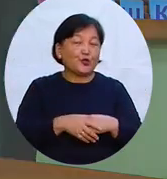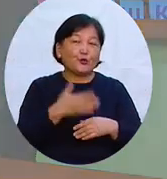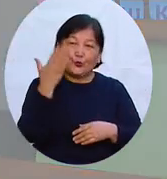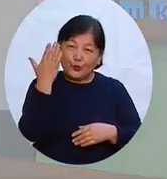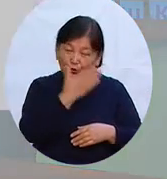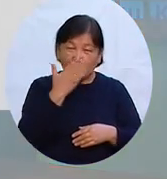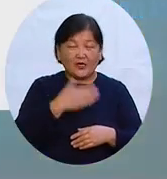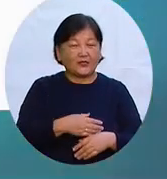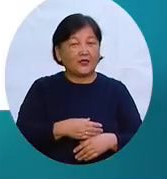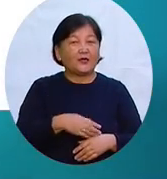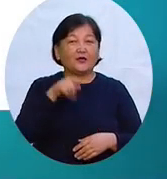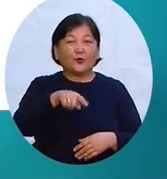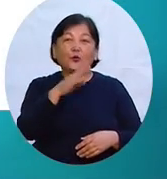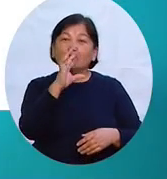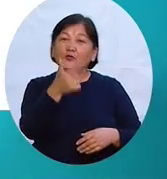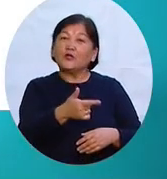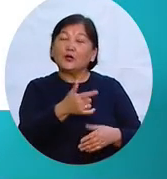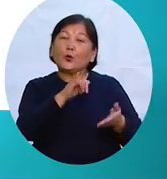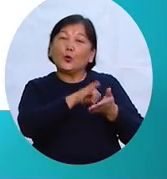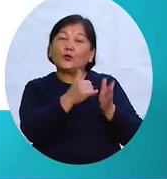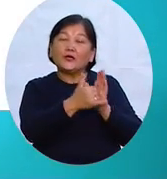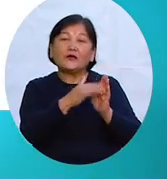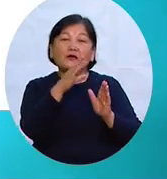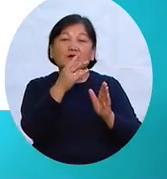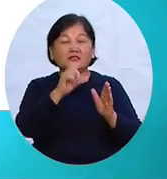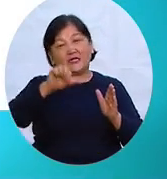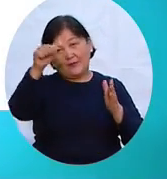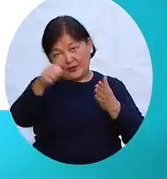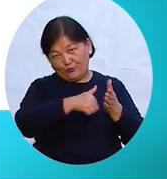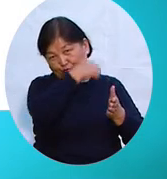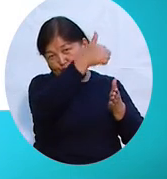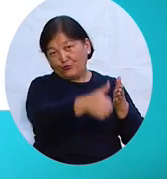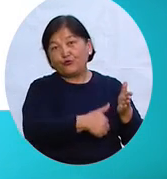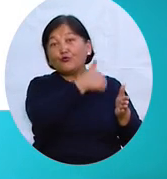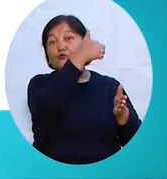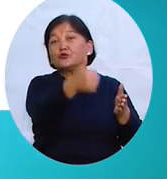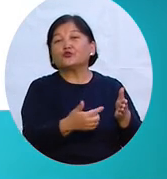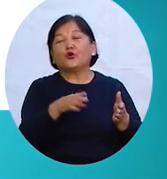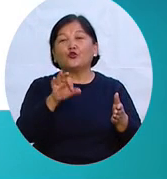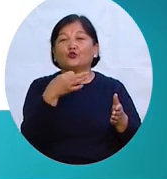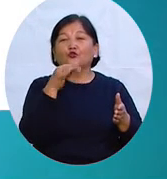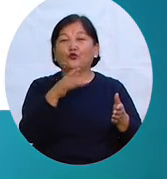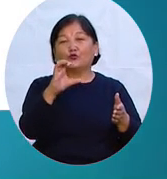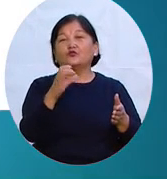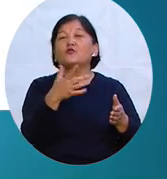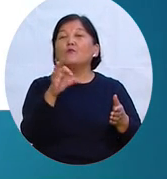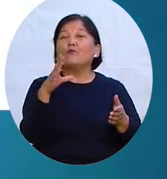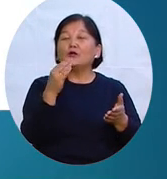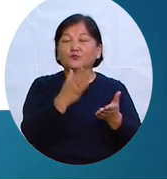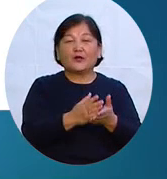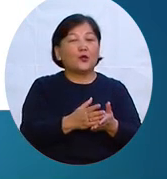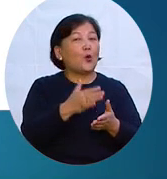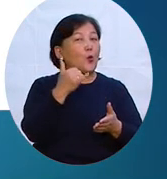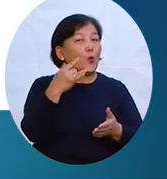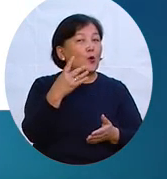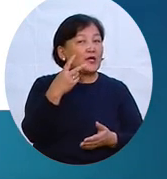яаж вэ? Шүлэг утга санаа төгс болж байна. Тийм ээ хүүхдүүд ээ. Шүлэг уран яруу болж